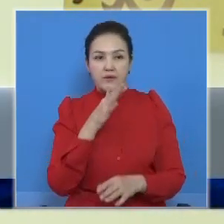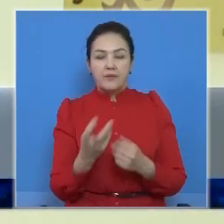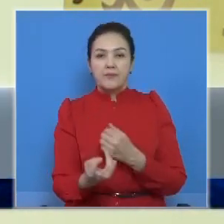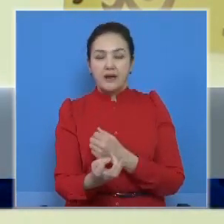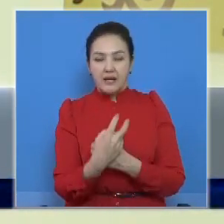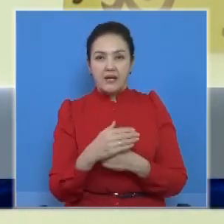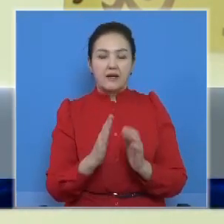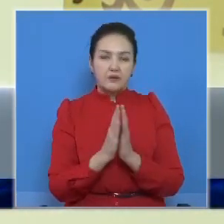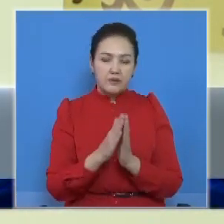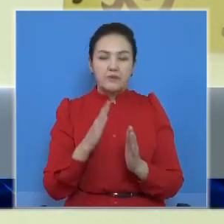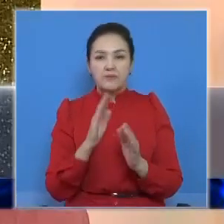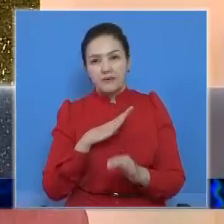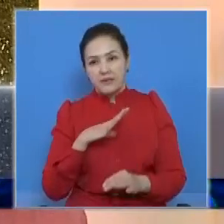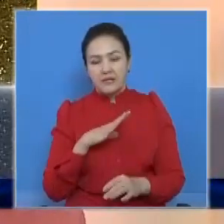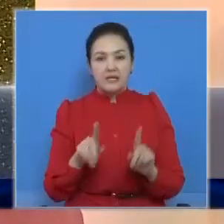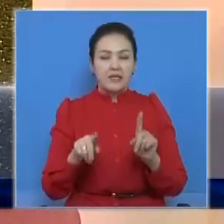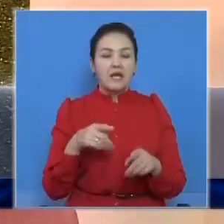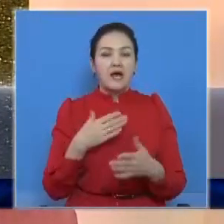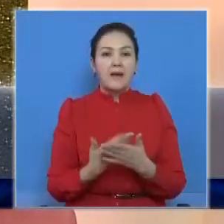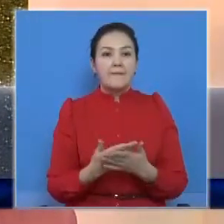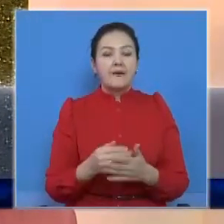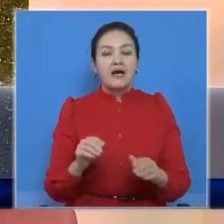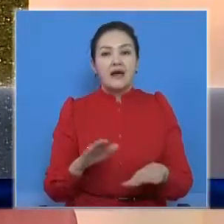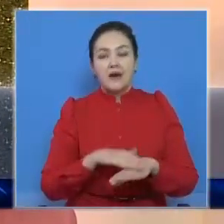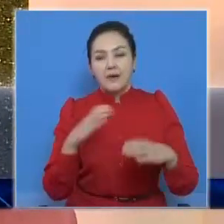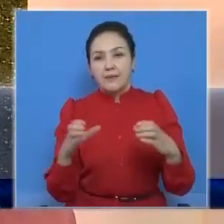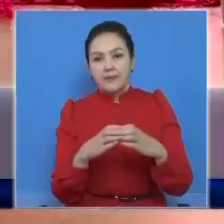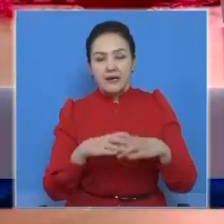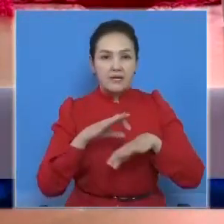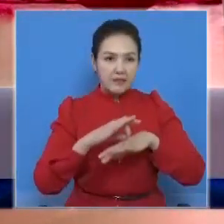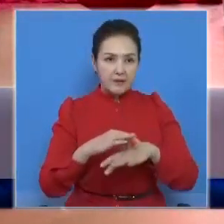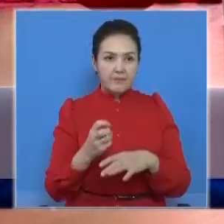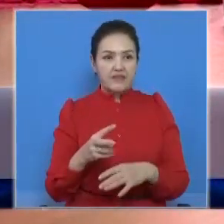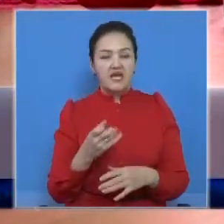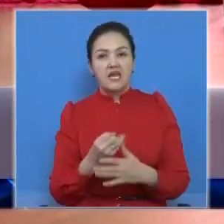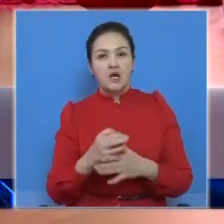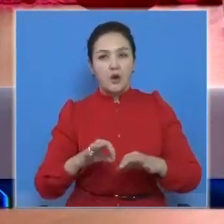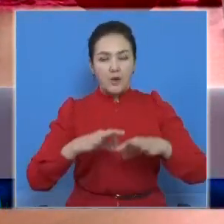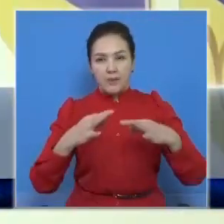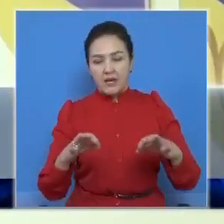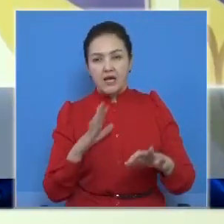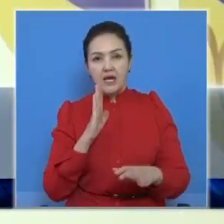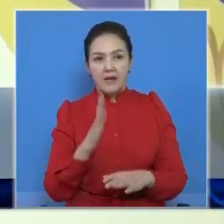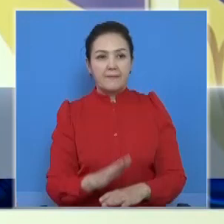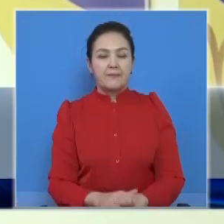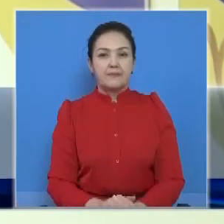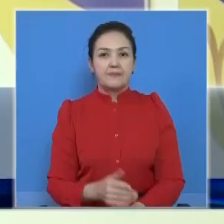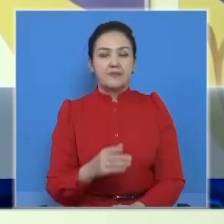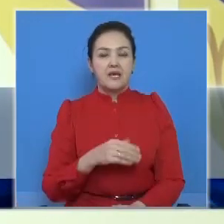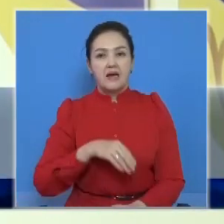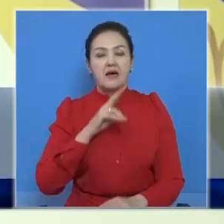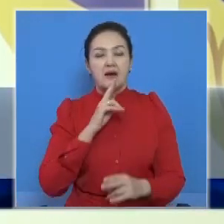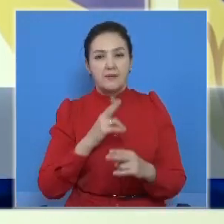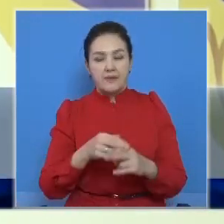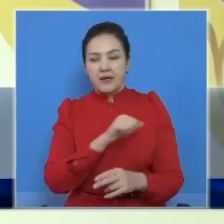келіп сұралынатындай жағдай болады. Орталық тұрғындары қайырымдылық шараларын ұйымдастырып, игі істерден де кенде қалмайды. Біздің